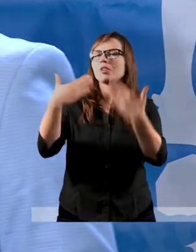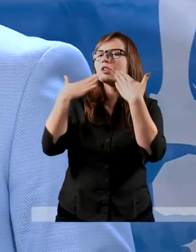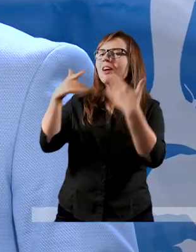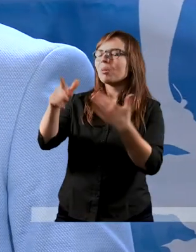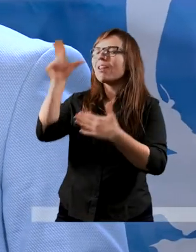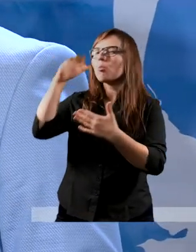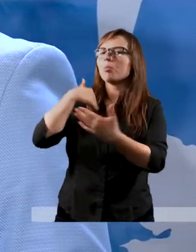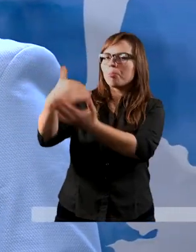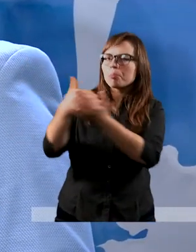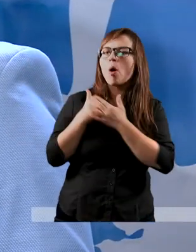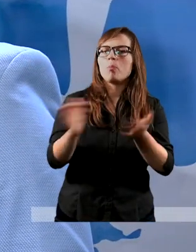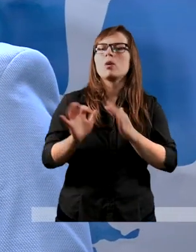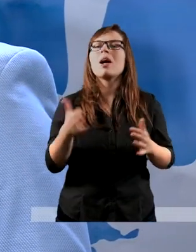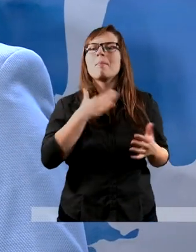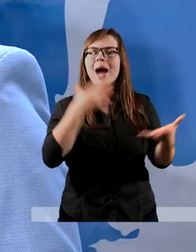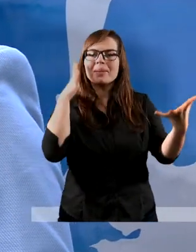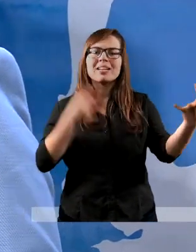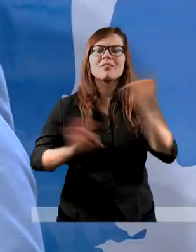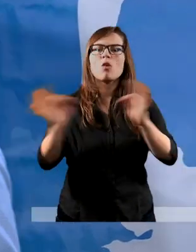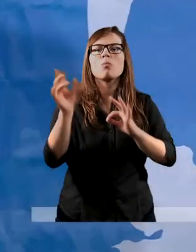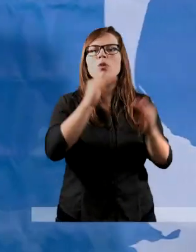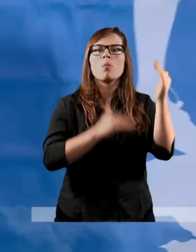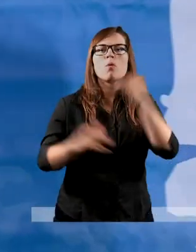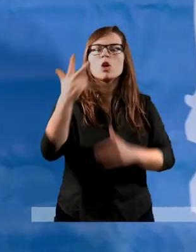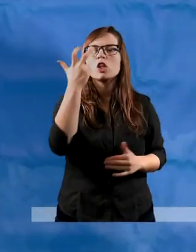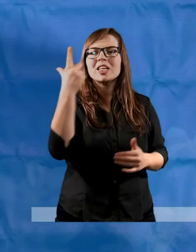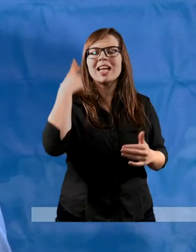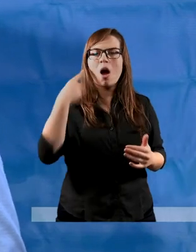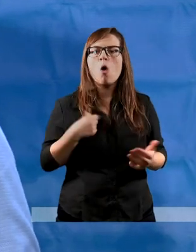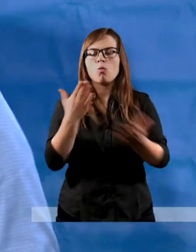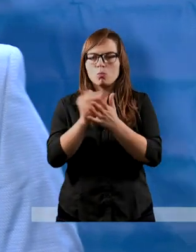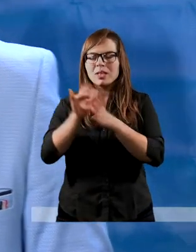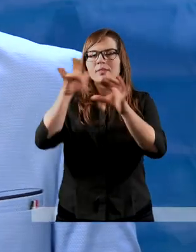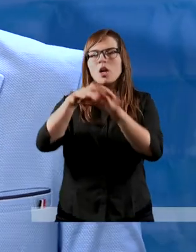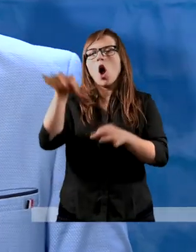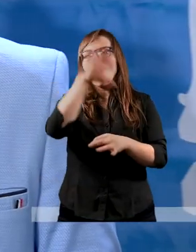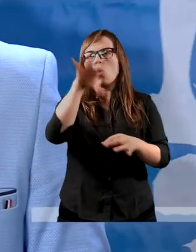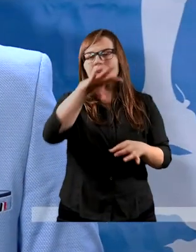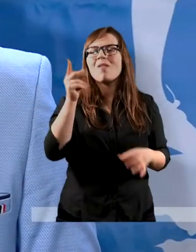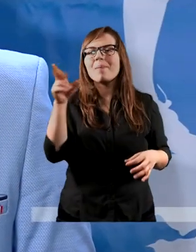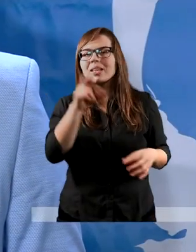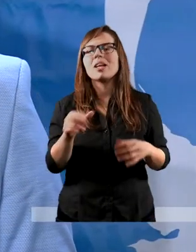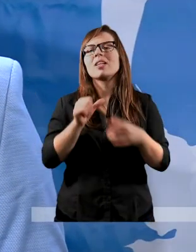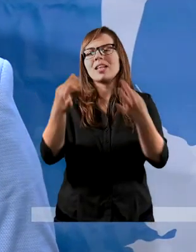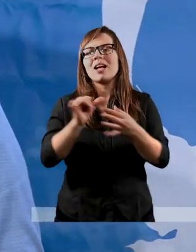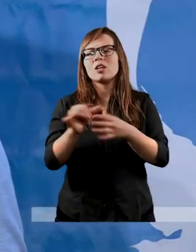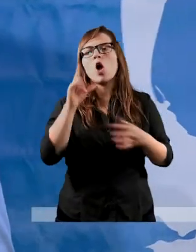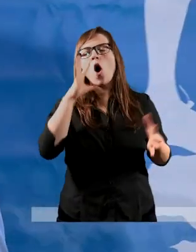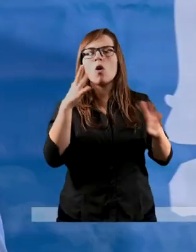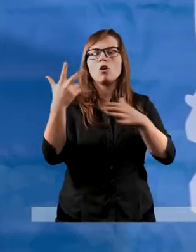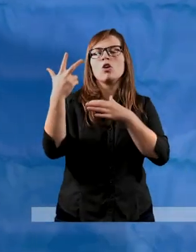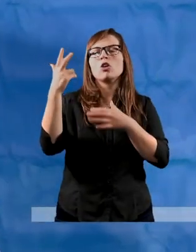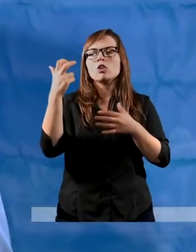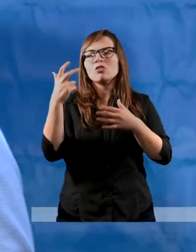Bogu. Mam informację, że już ponad 300 osób przewinęło się przez nasz webinar. W tej chwili jest około